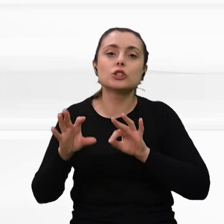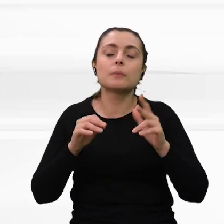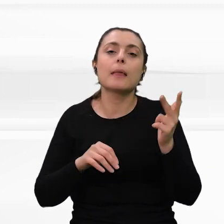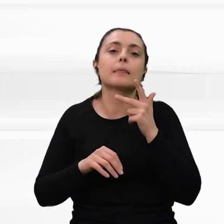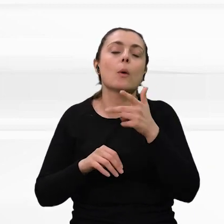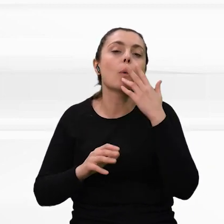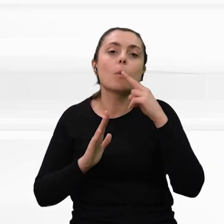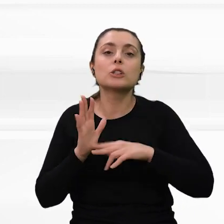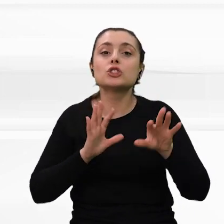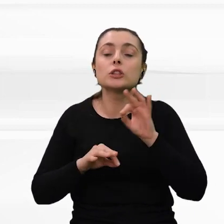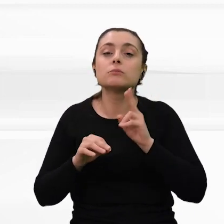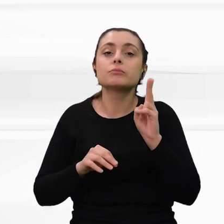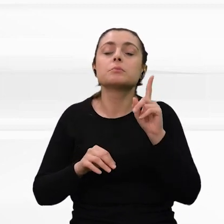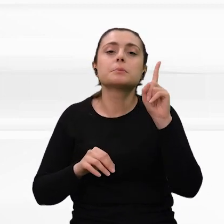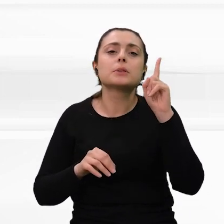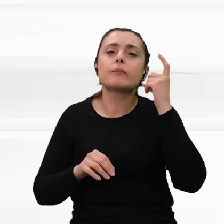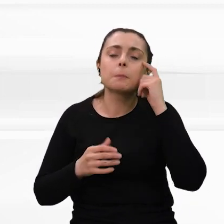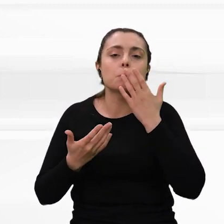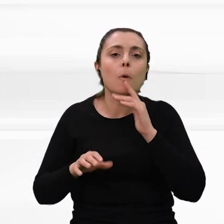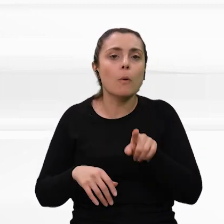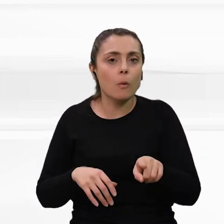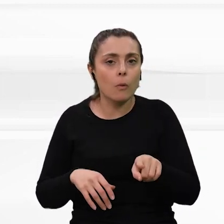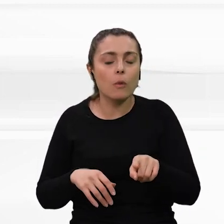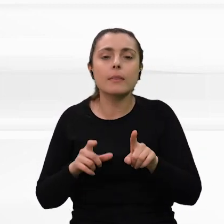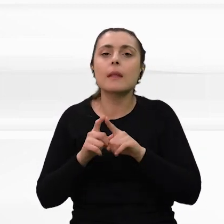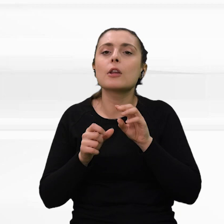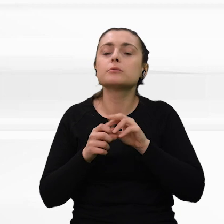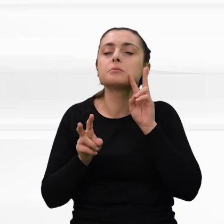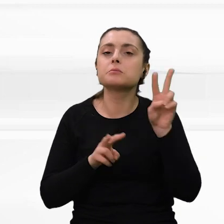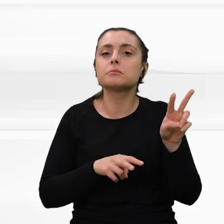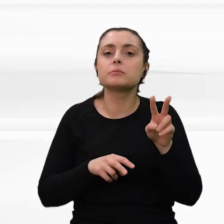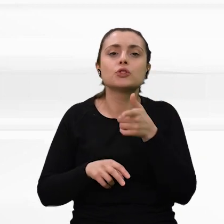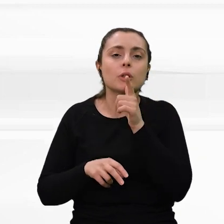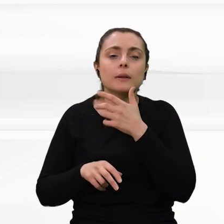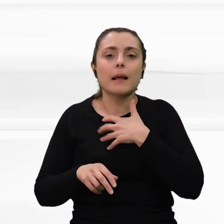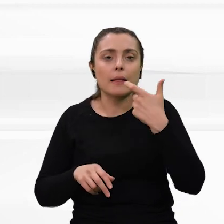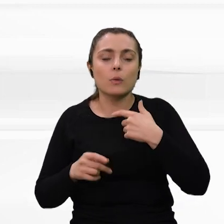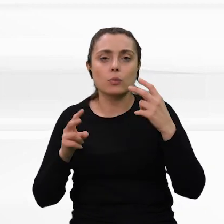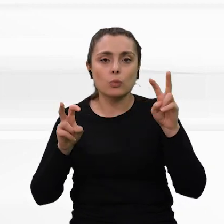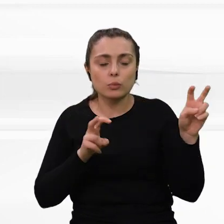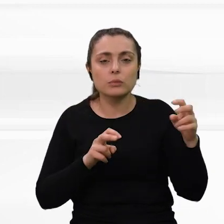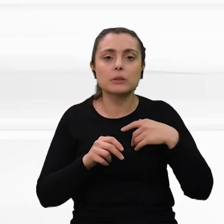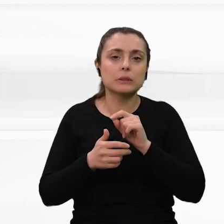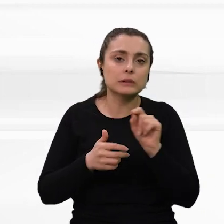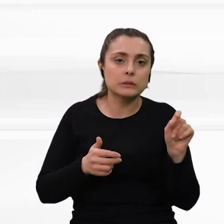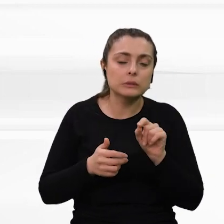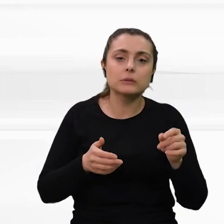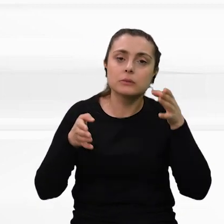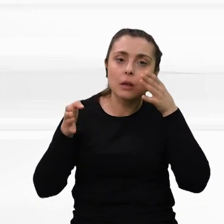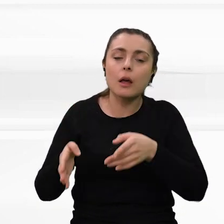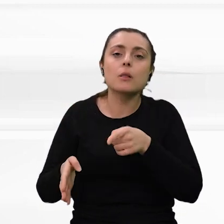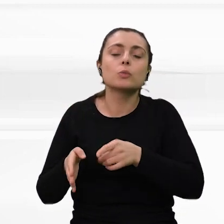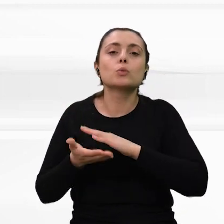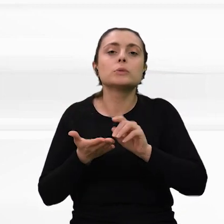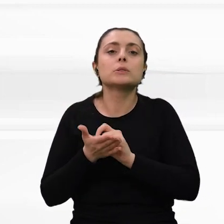seçimlerine etkiler okulun seçimlerine dair herhangi bir ifade yok de seçeneğini bakalım şairleri kendi konumlarının altını çizmeye